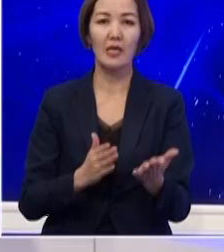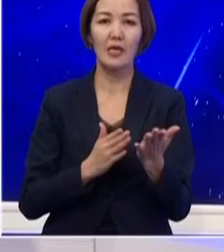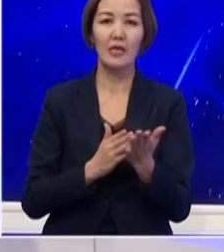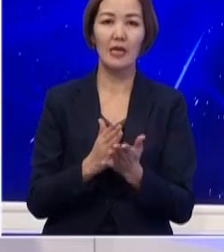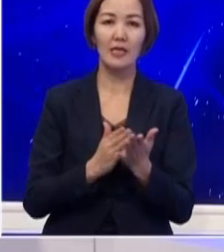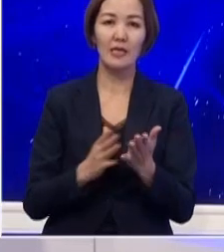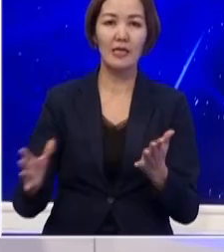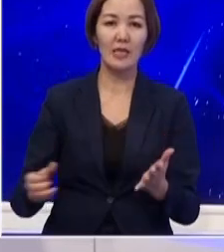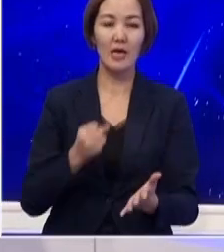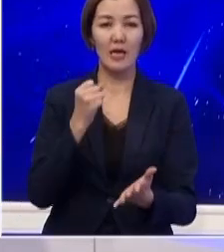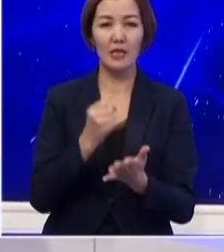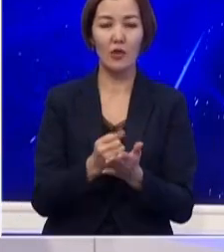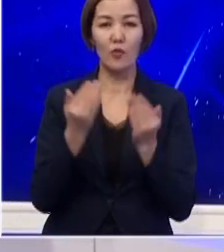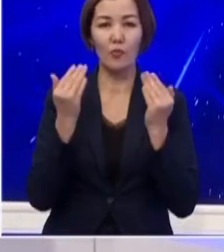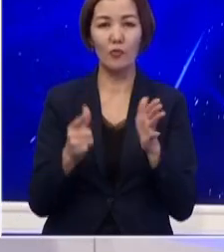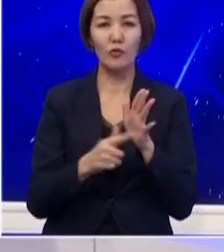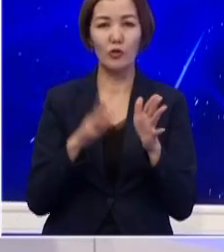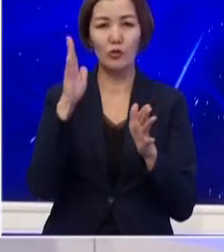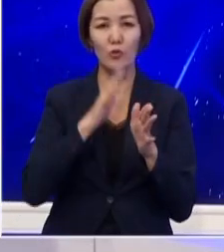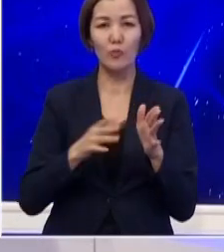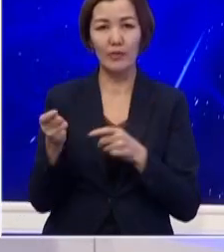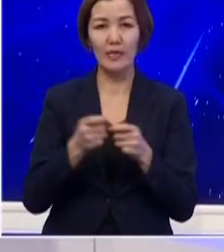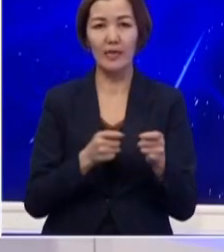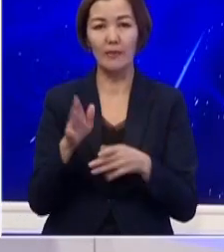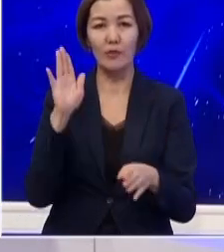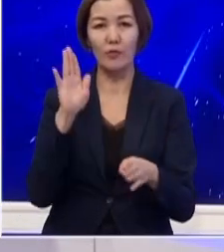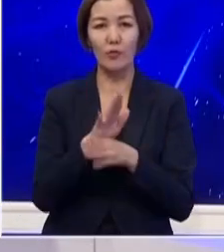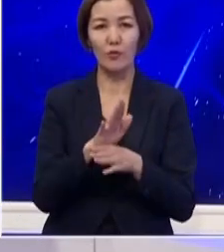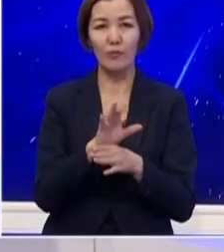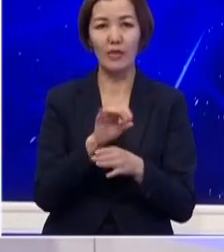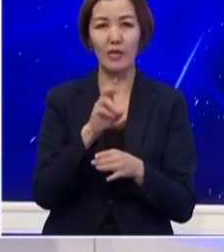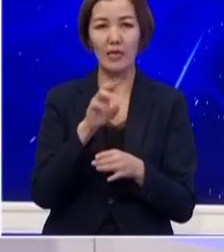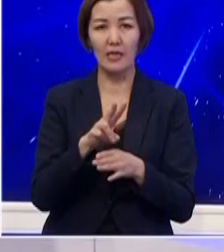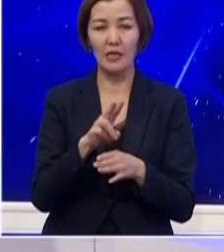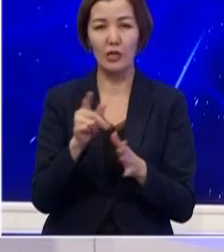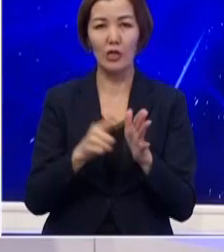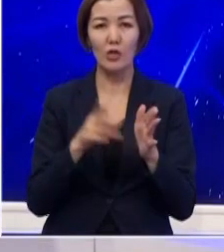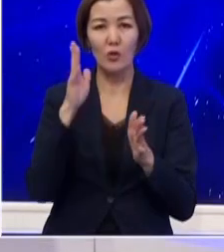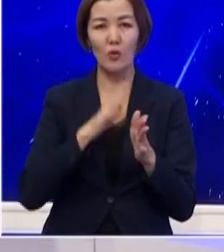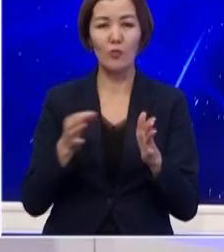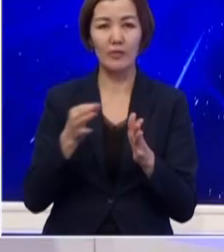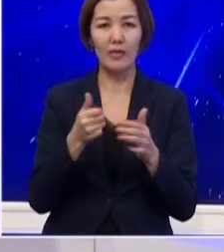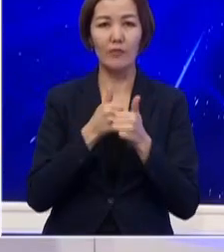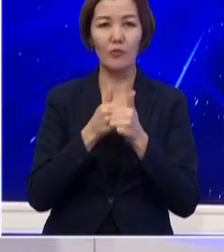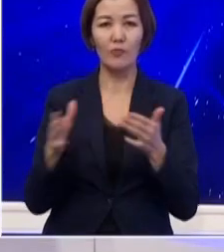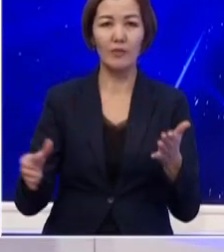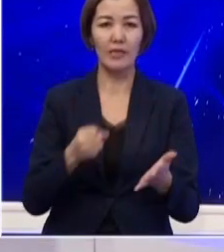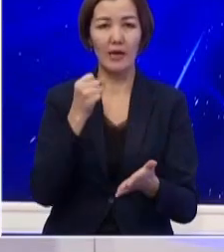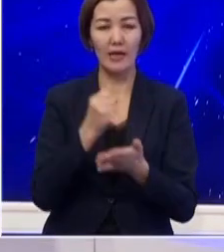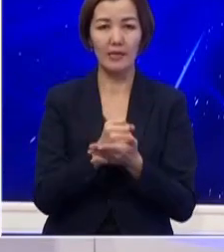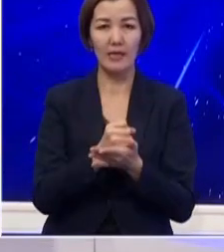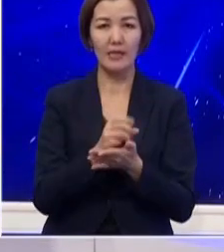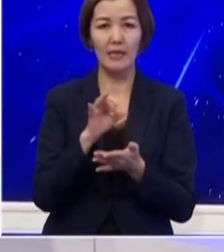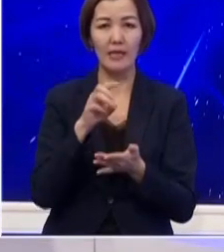Қадырлық тағайындау бүгін Жетісу облыс әкімінің өкімімен Бәзіл Ернат Дүйсенбекұлы Жетісу облыс әкімінің орынбасары лауазына тағайындалды.